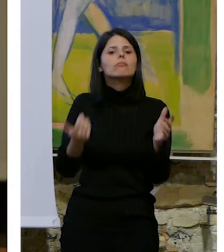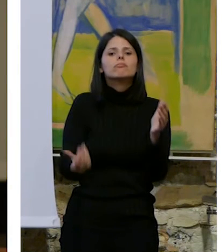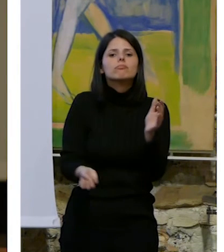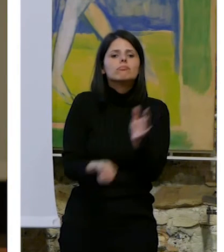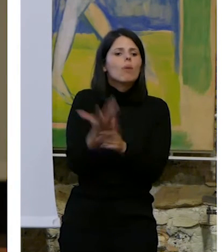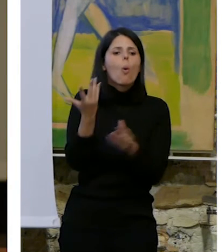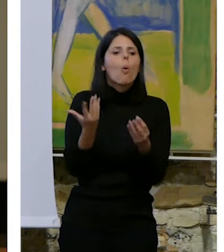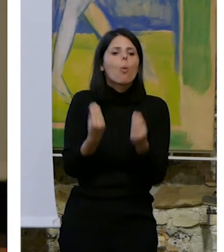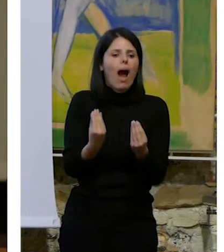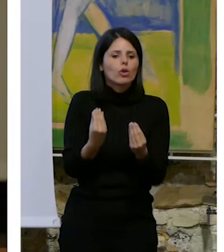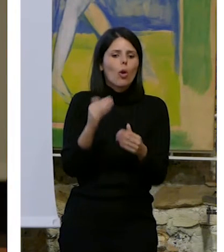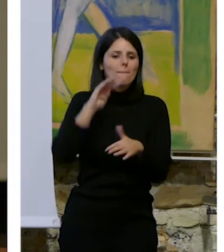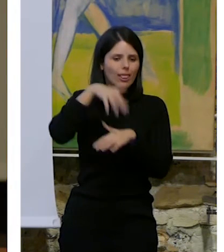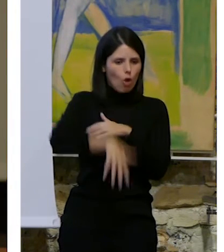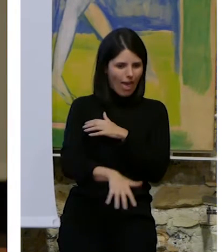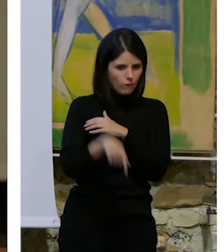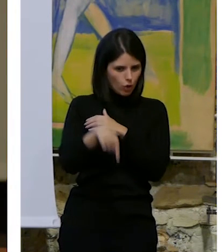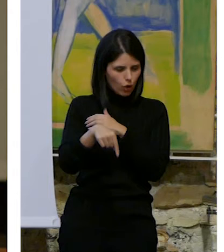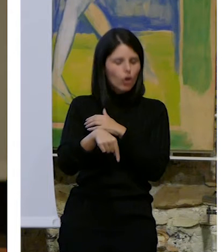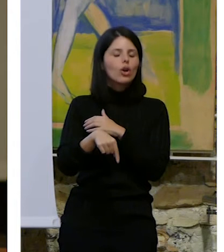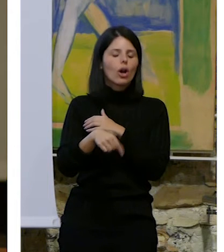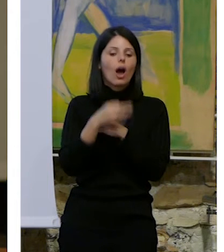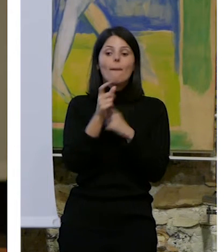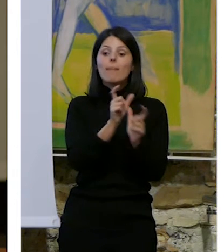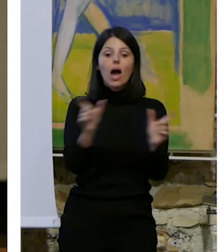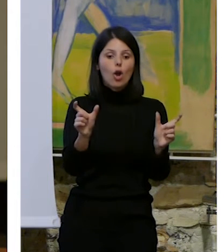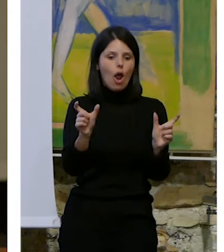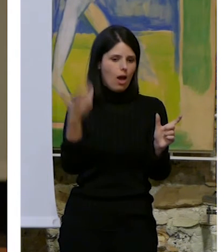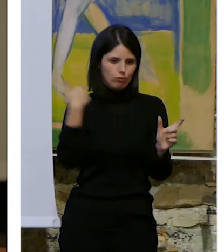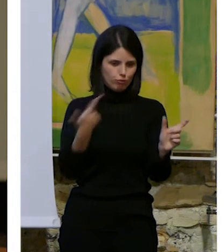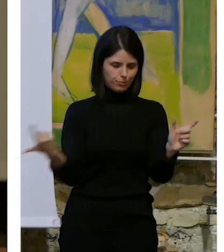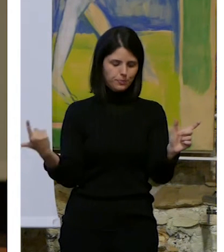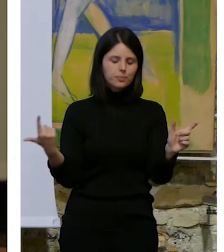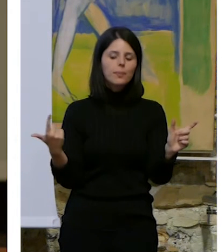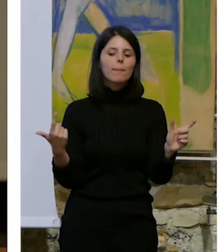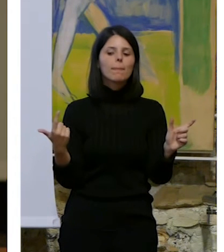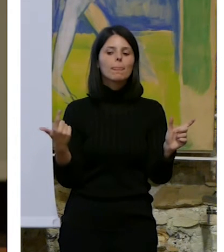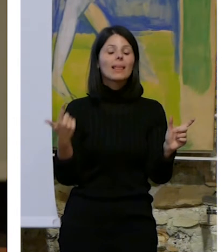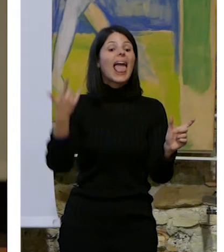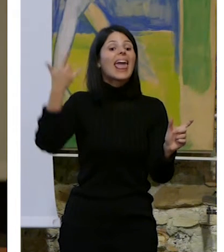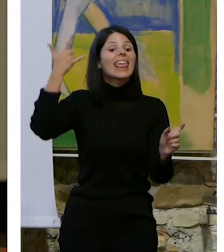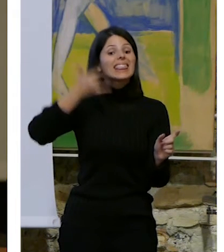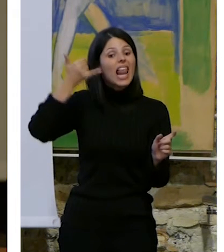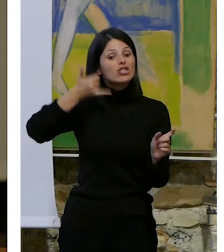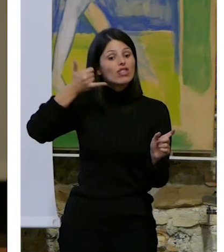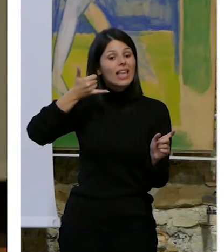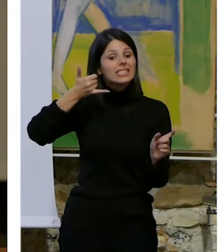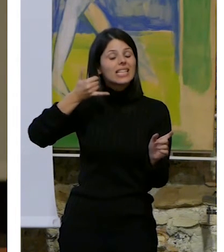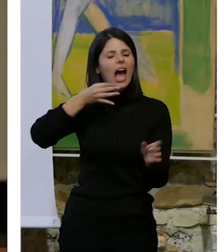la parola, perché le cose prima di avere una parola non possono esistere. Quindi l'intelligenza è la capacità di